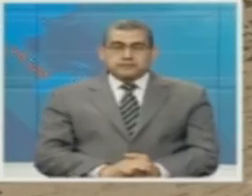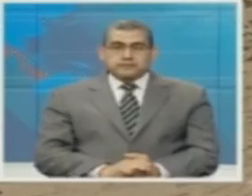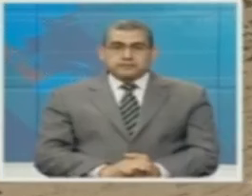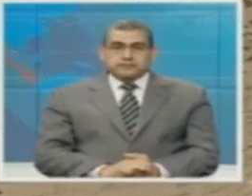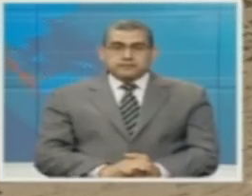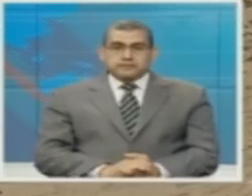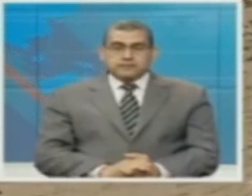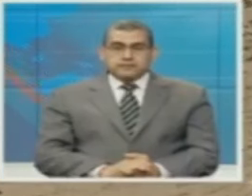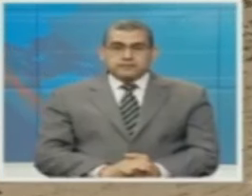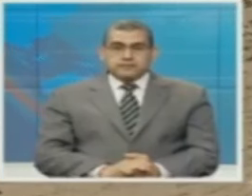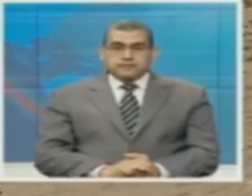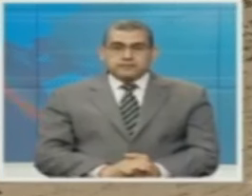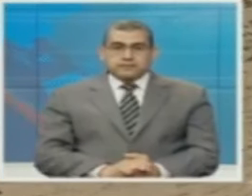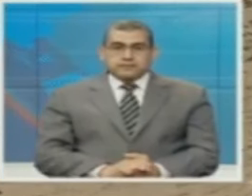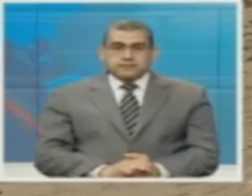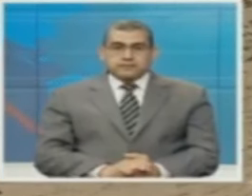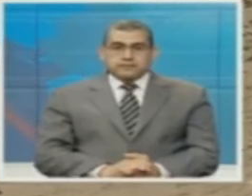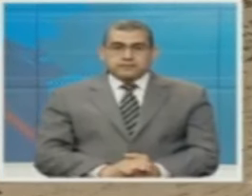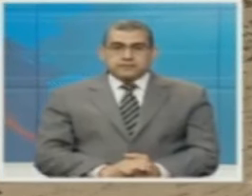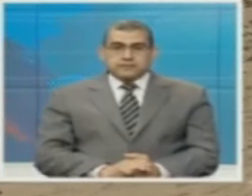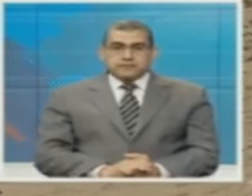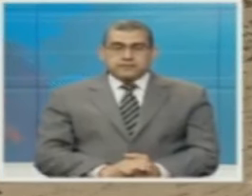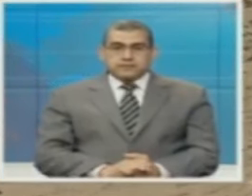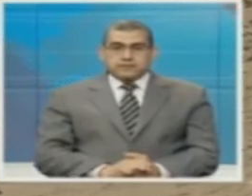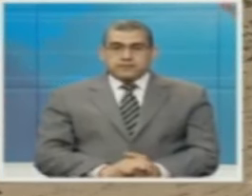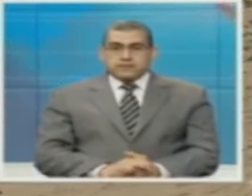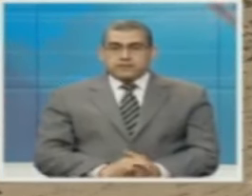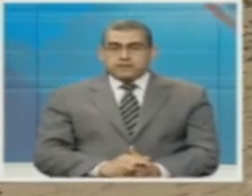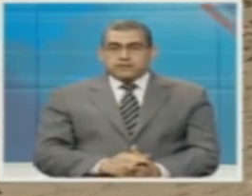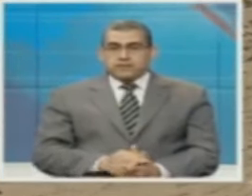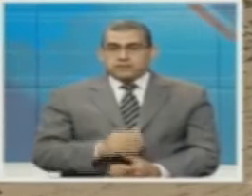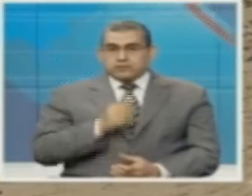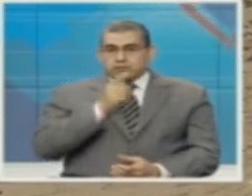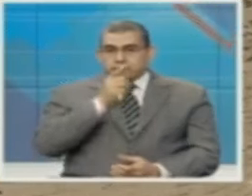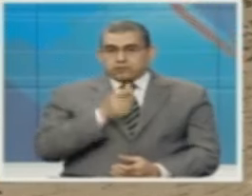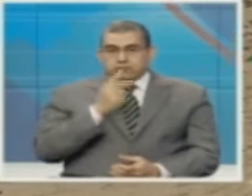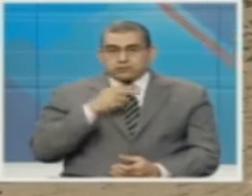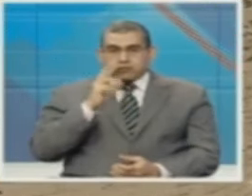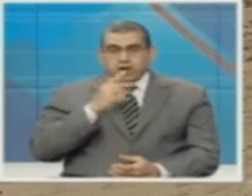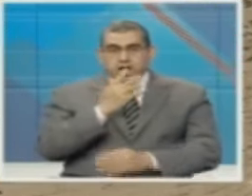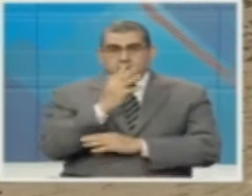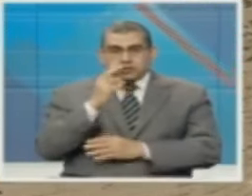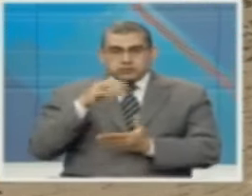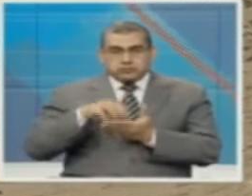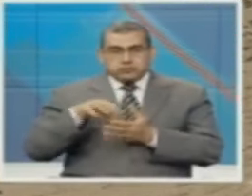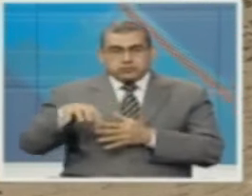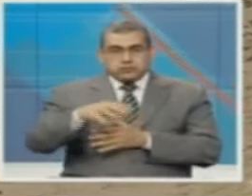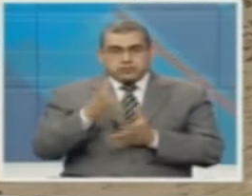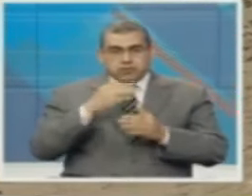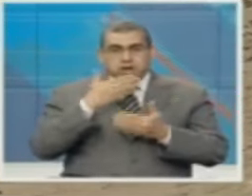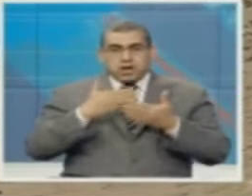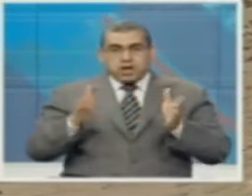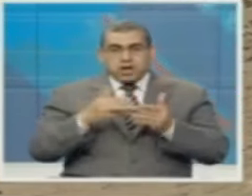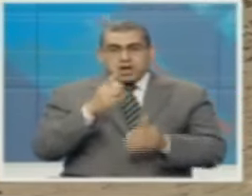المشاهدين. بالفعل إذا يعني تحدثنا عن الصورة فهي بالطبع لا تختلف كثيرا من العريش إلى بوابة معبر رفح